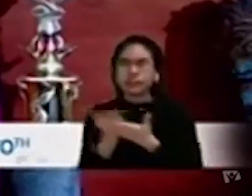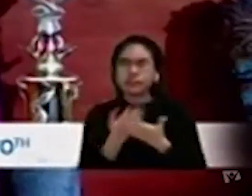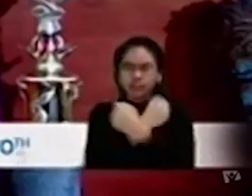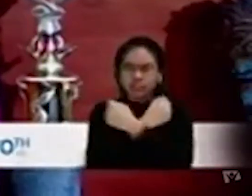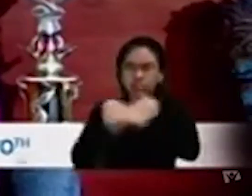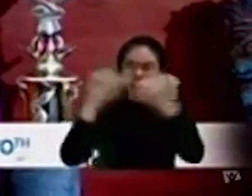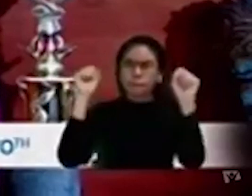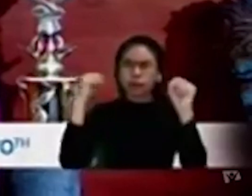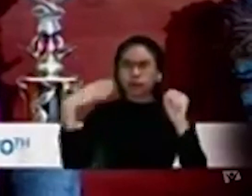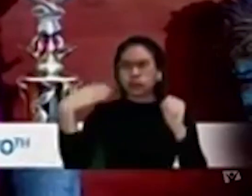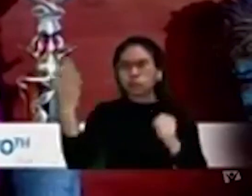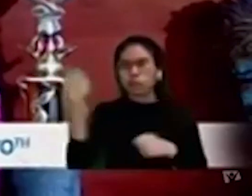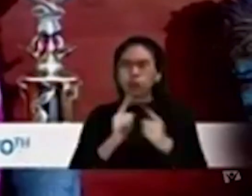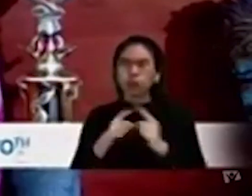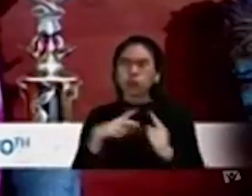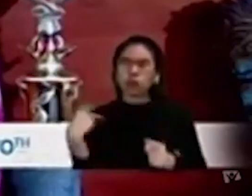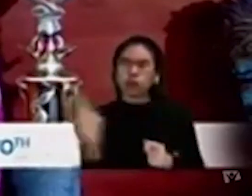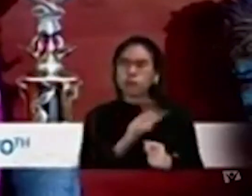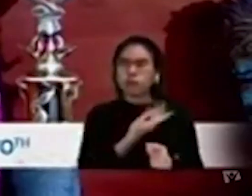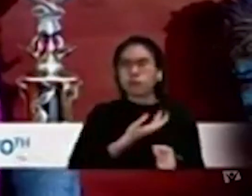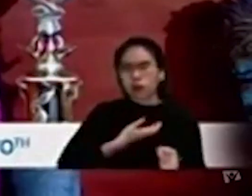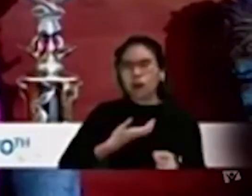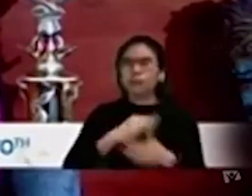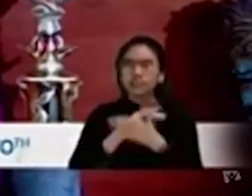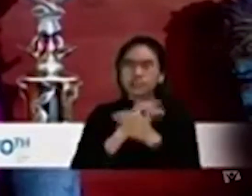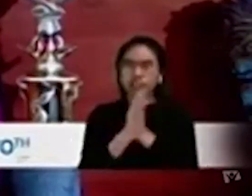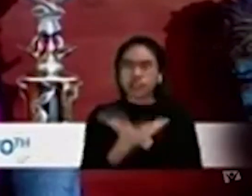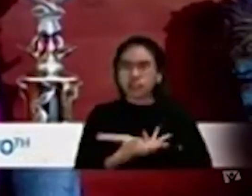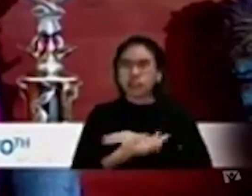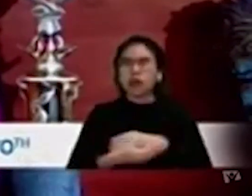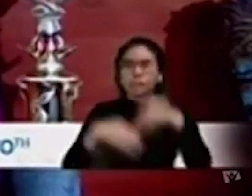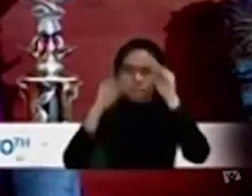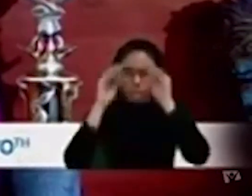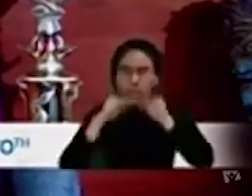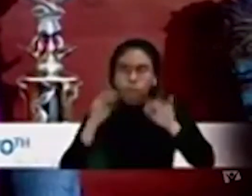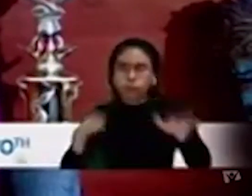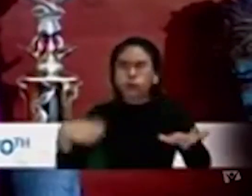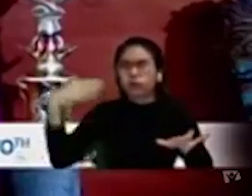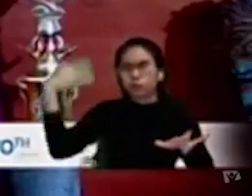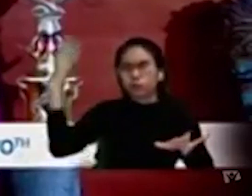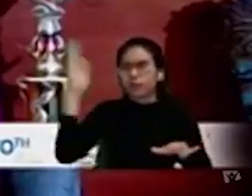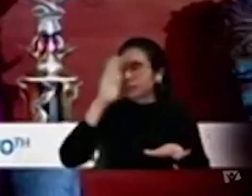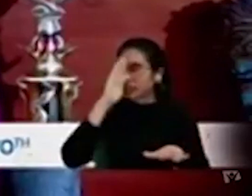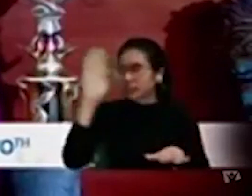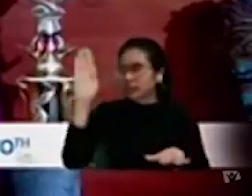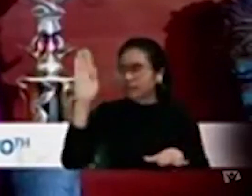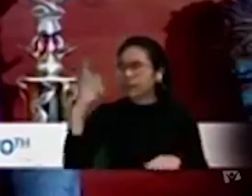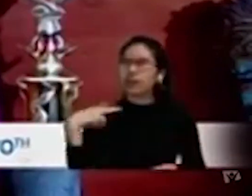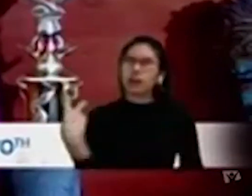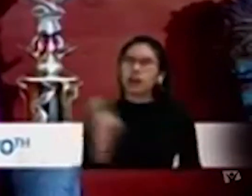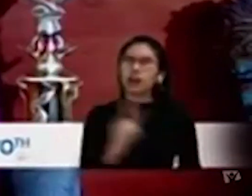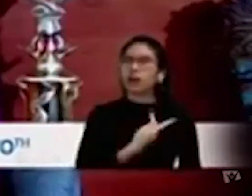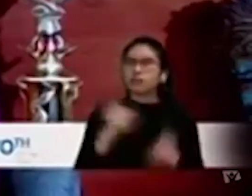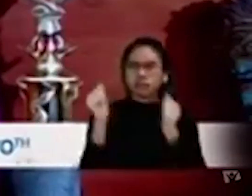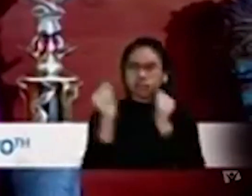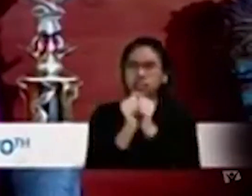murid Engkau yang setia ya Tuhan. Kami juga berjanji ya Tuhan agar terus dapat melakukan